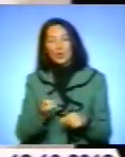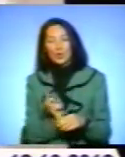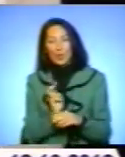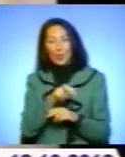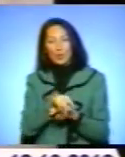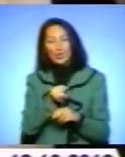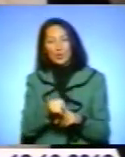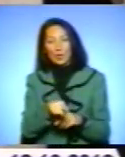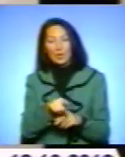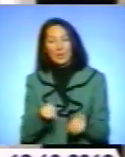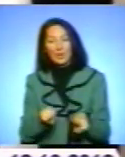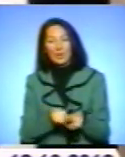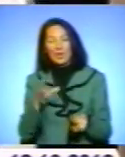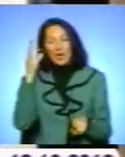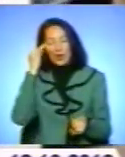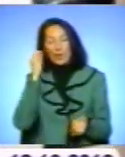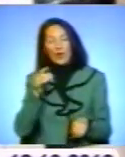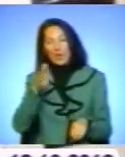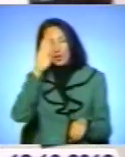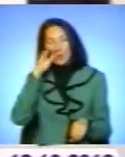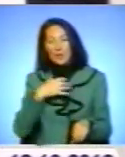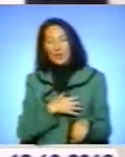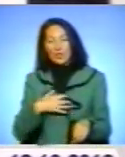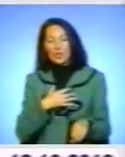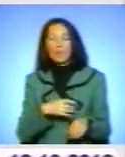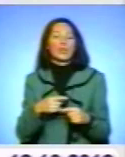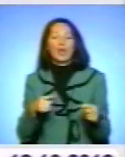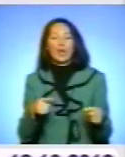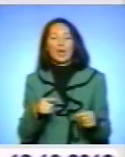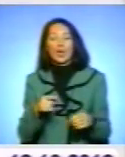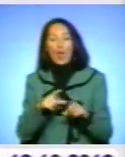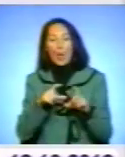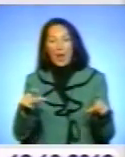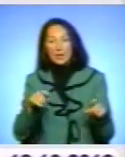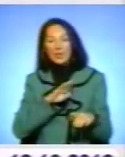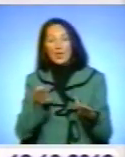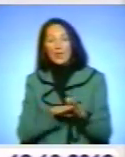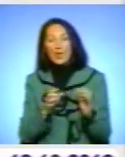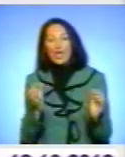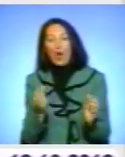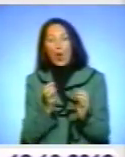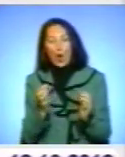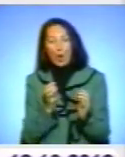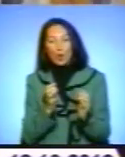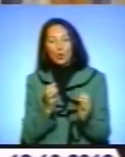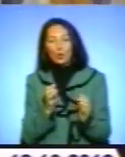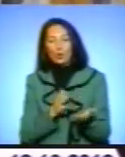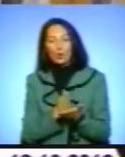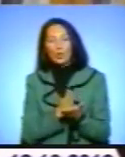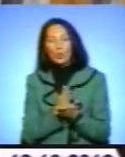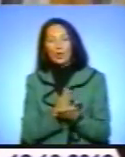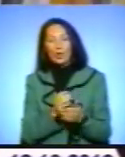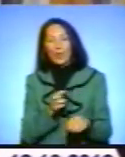врахували крадії важливої деталі. Торговий об'єкт перебуває під охороною Державної служби охорони. Горе злодії було доправлено